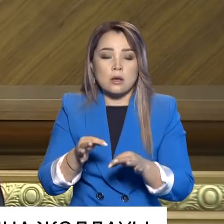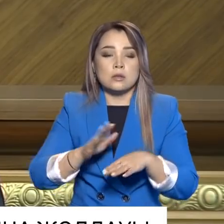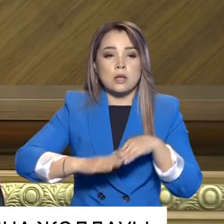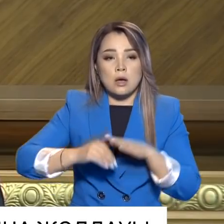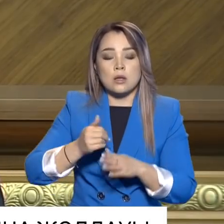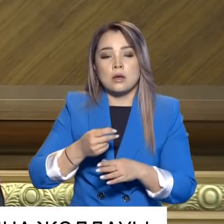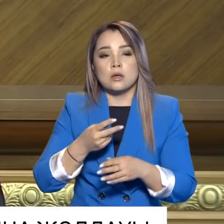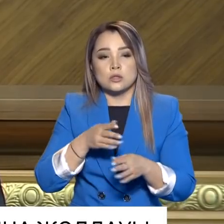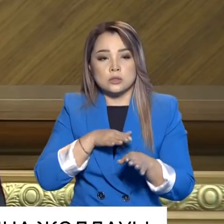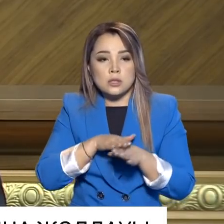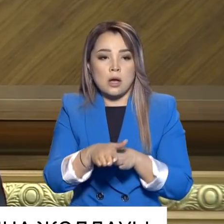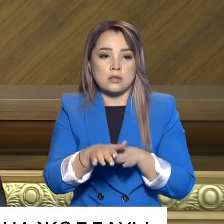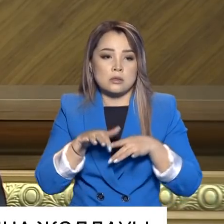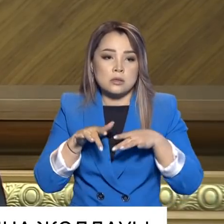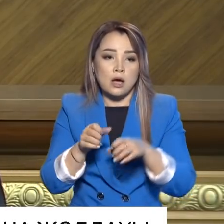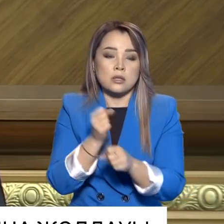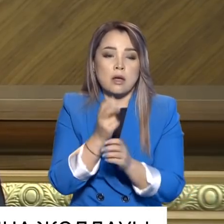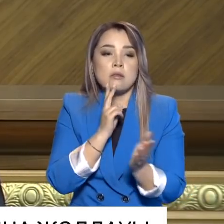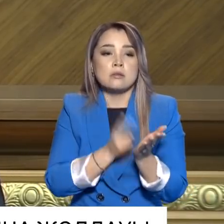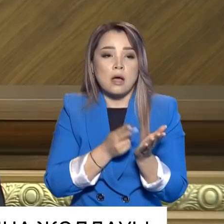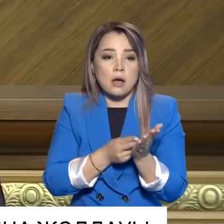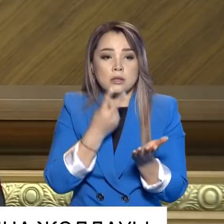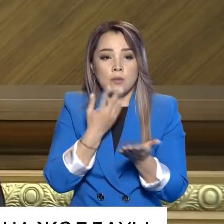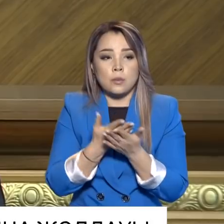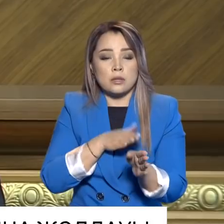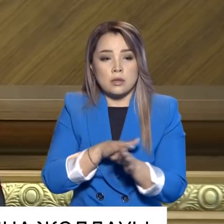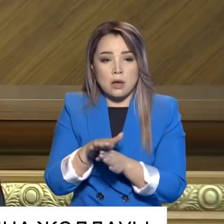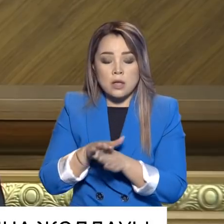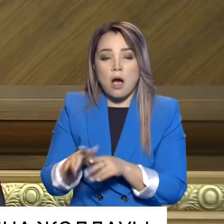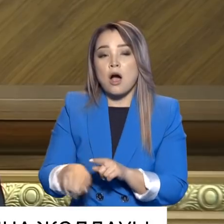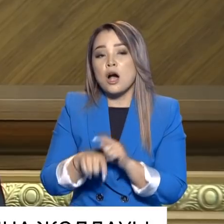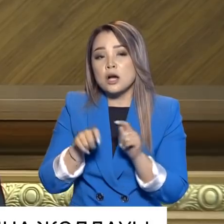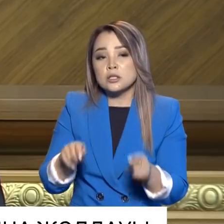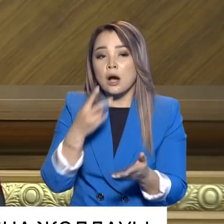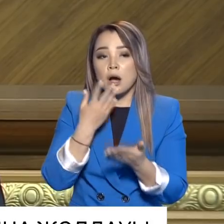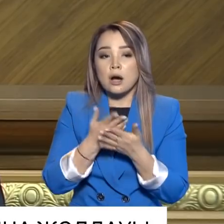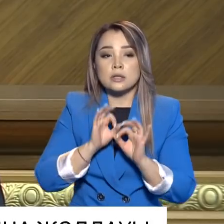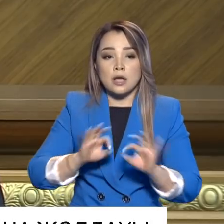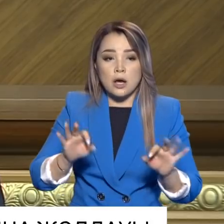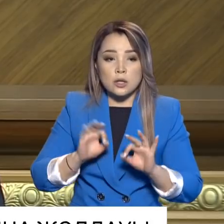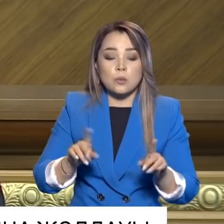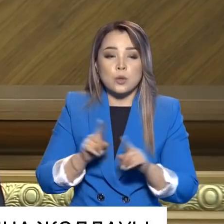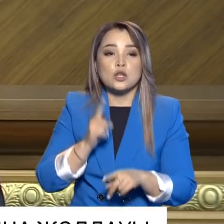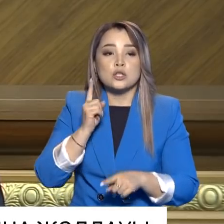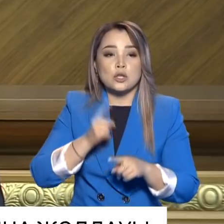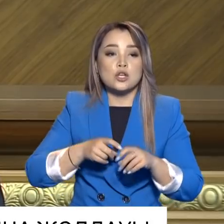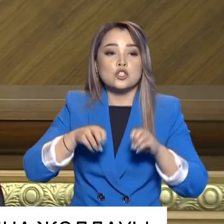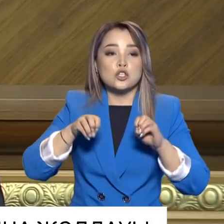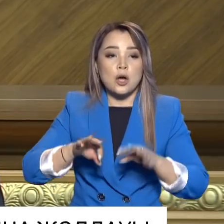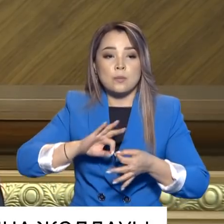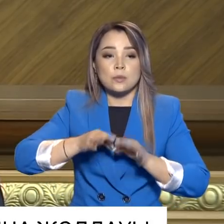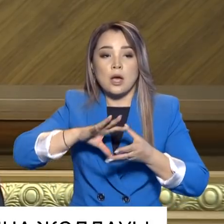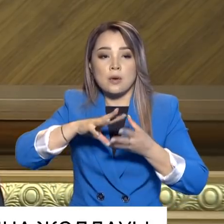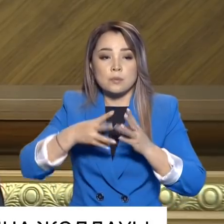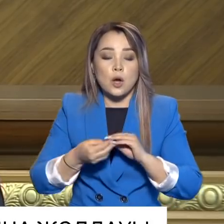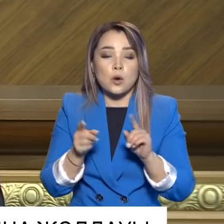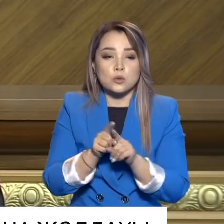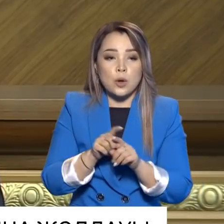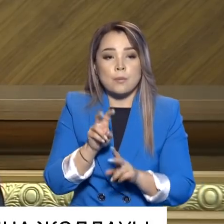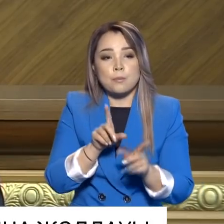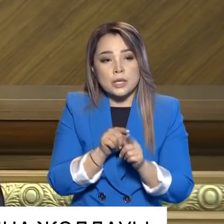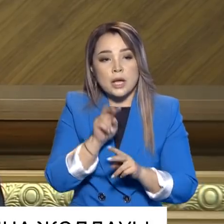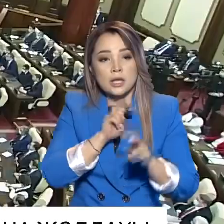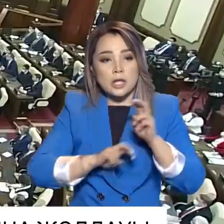керек. Біз кез келген мәселені ашық айтып, оны шешудің оңтайлы жолдарын бірге іздеуіміз